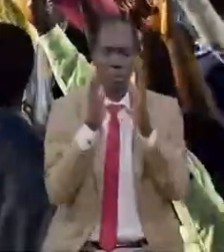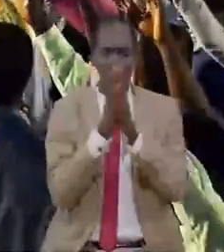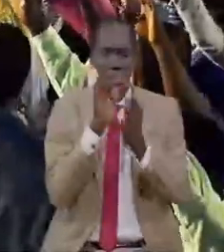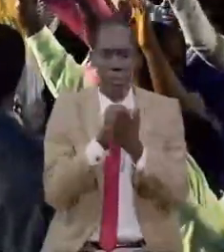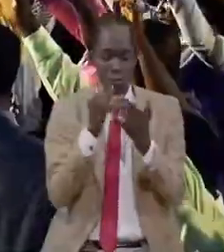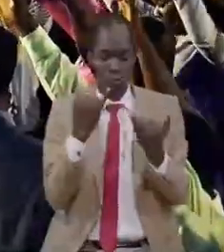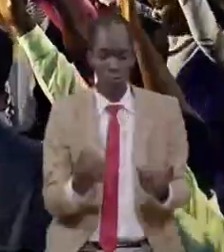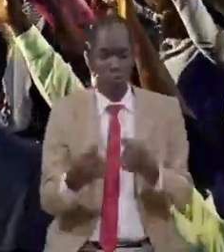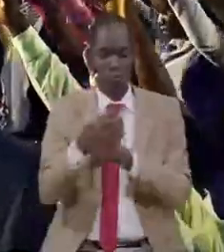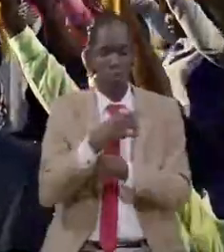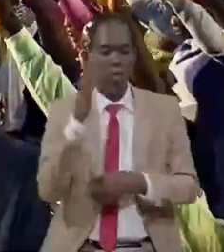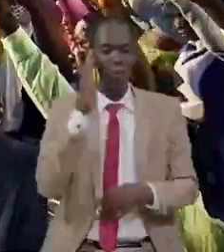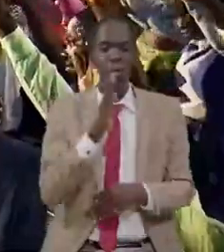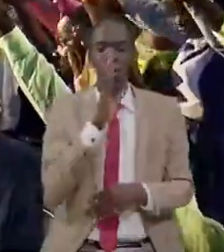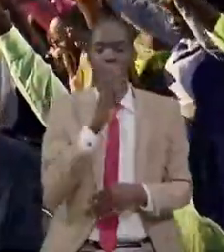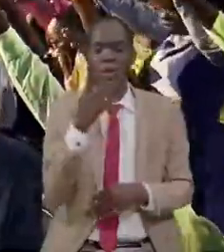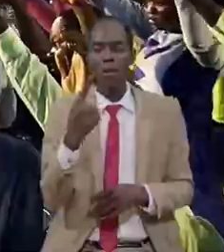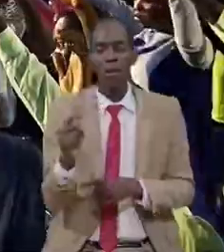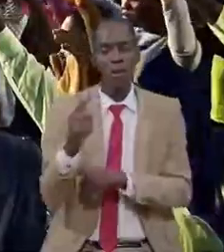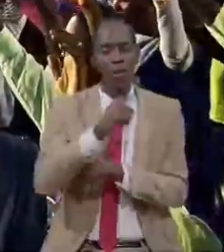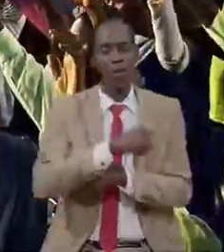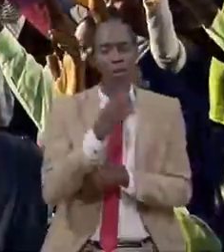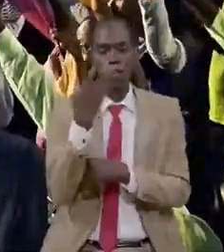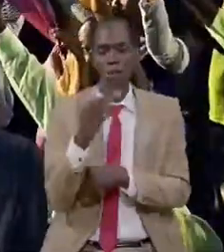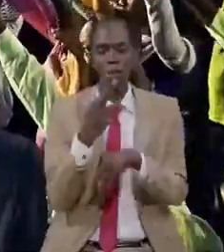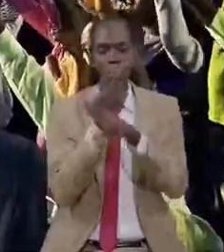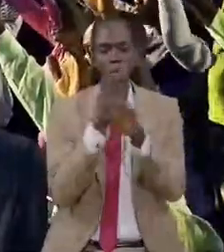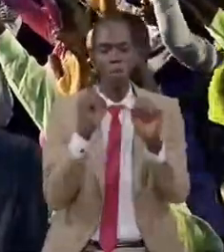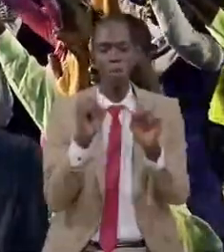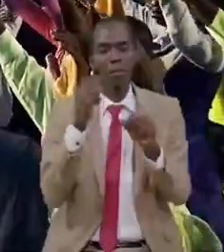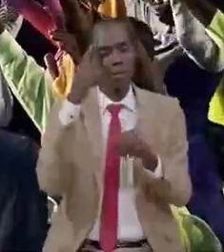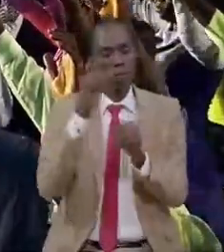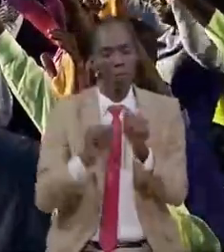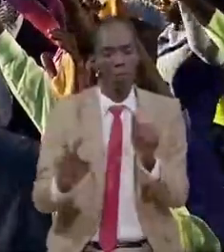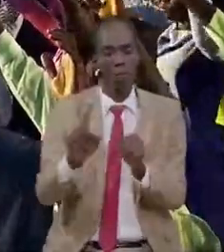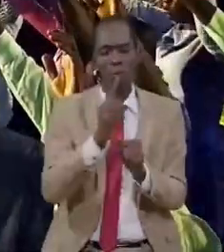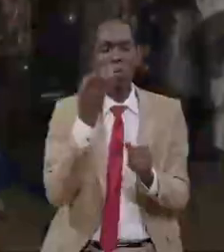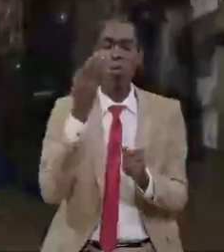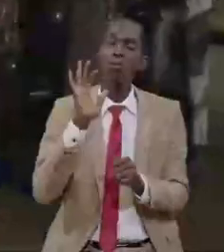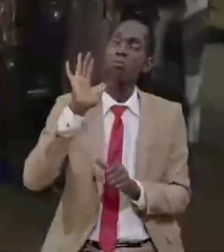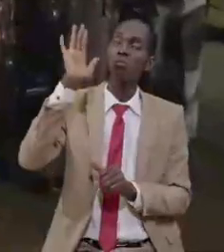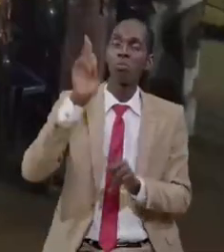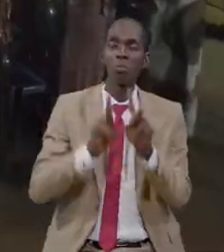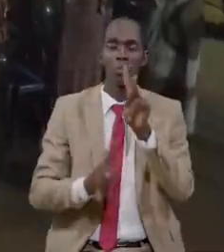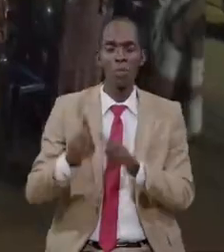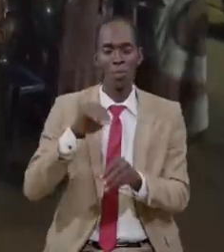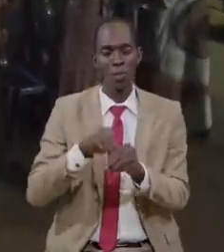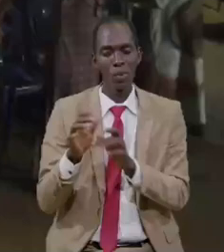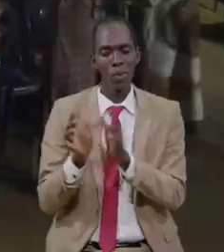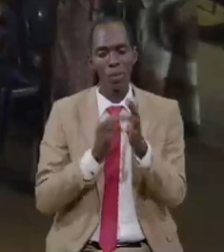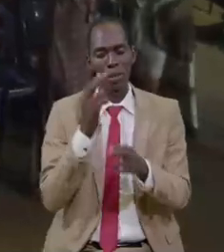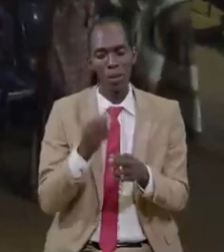qu'aujourd'hui soit le jour de rédemption pour chacun de ton peuple au nom de